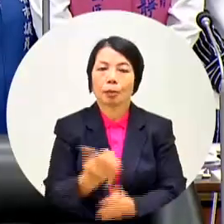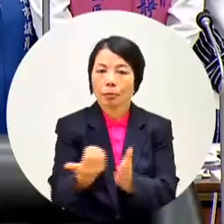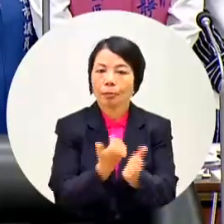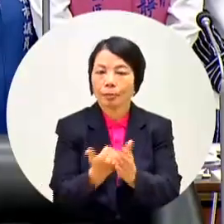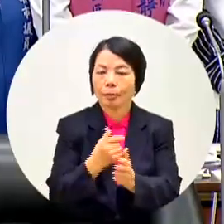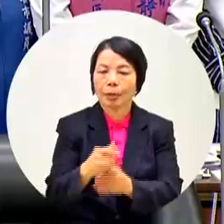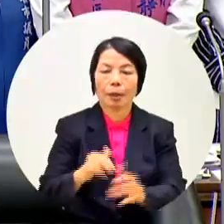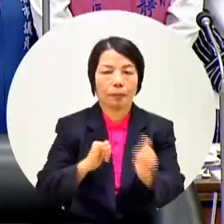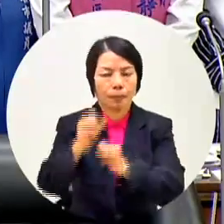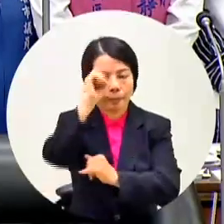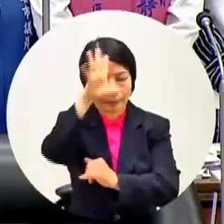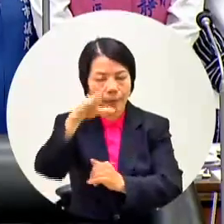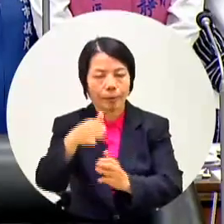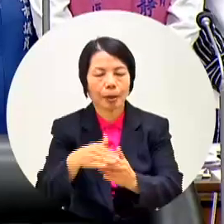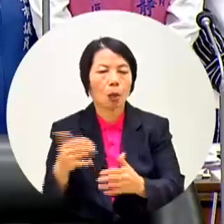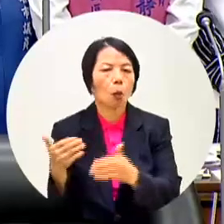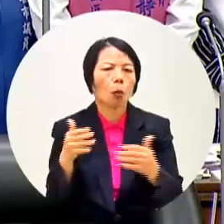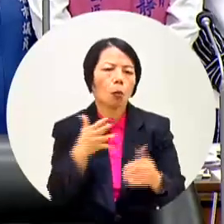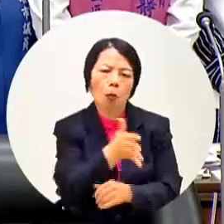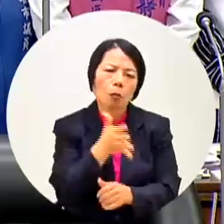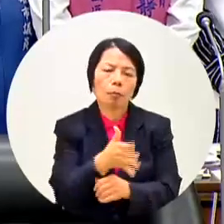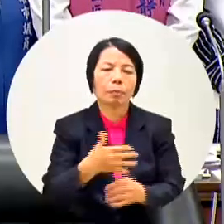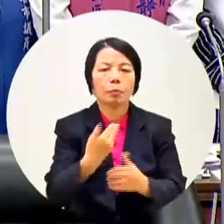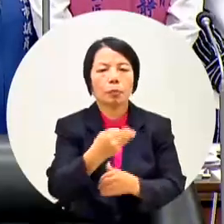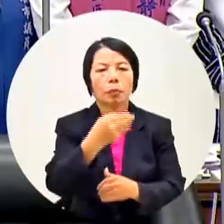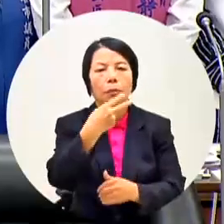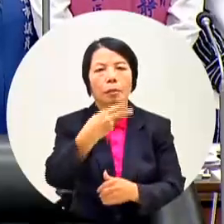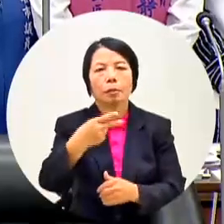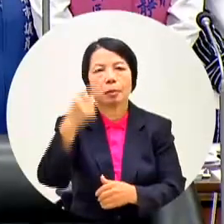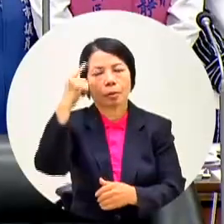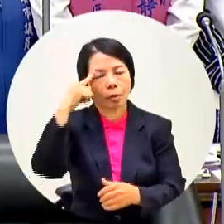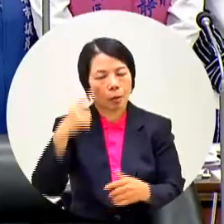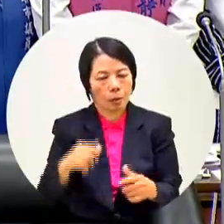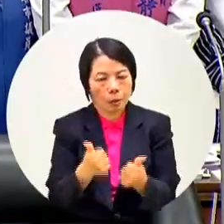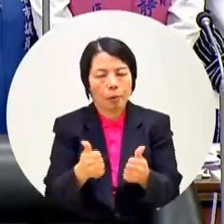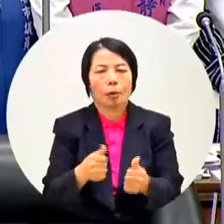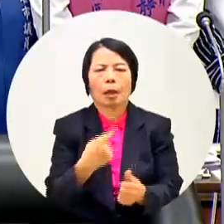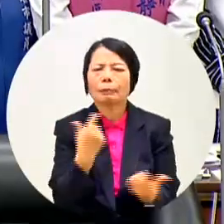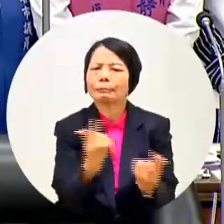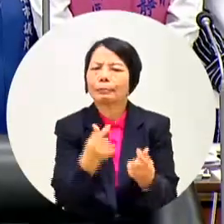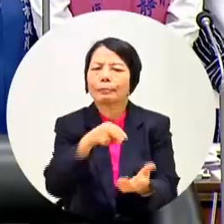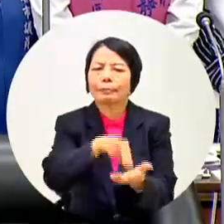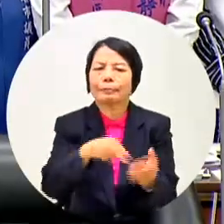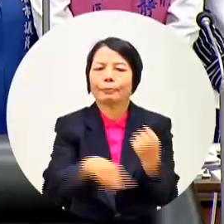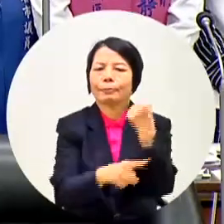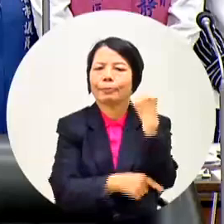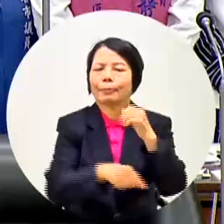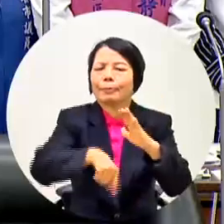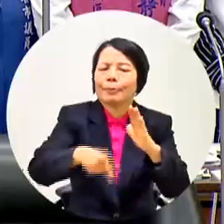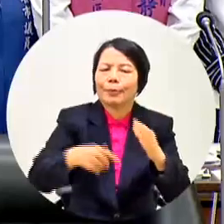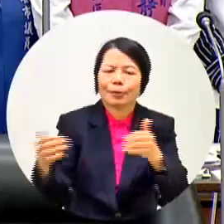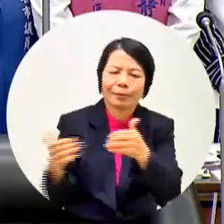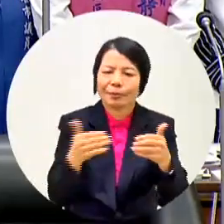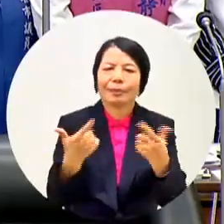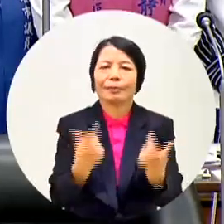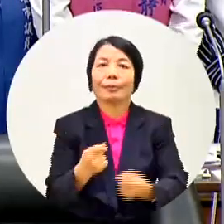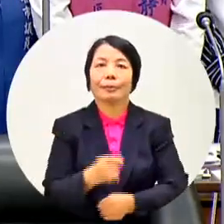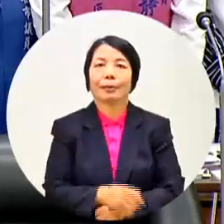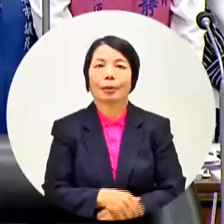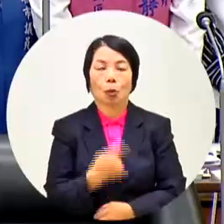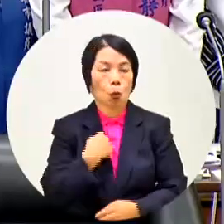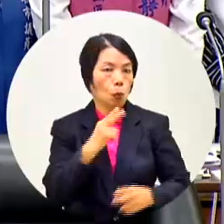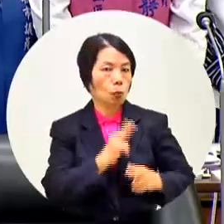识，我就觉得我们好像忽然到立法院一样啊，哦。我相信市长你在竞选期间你